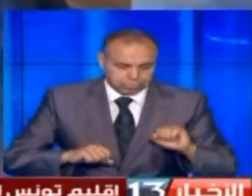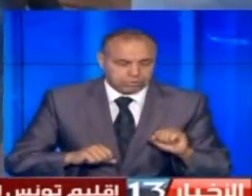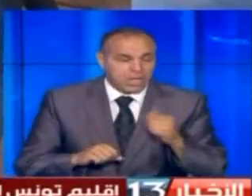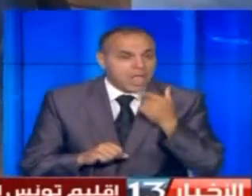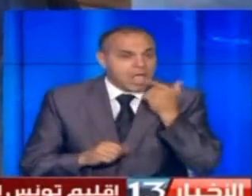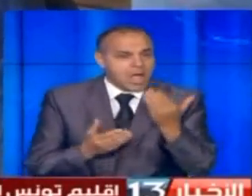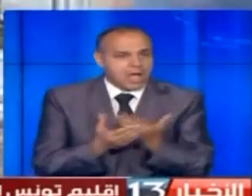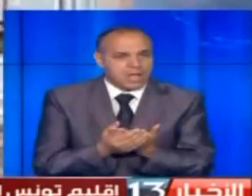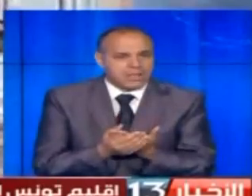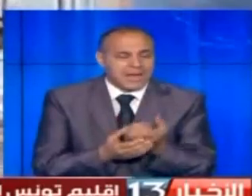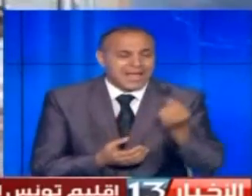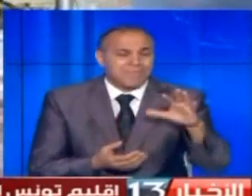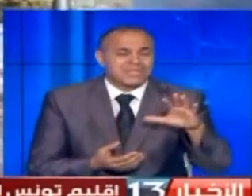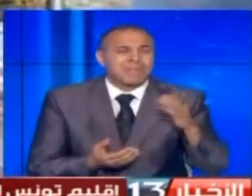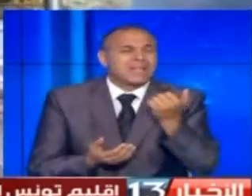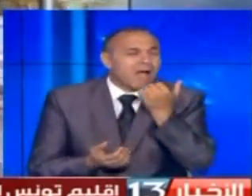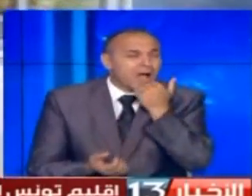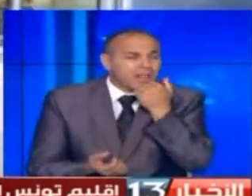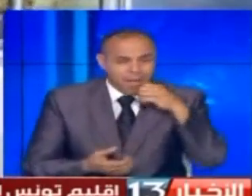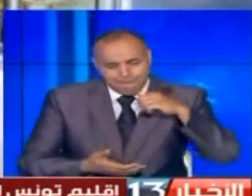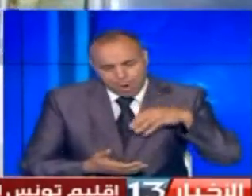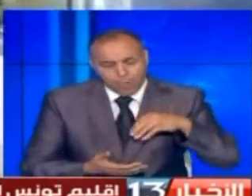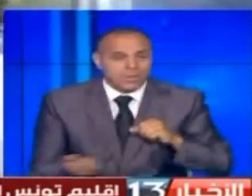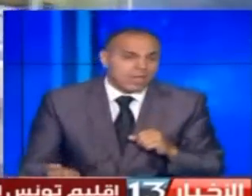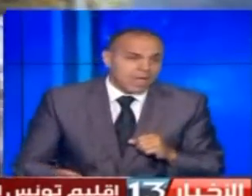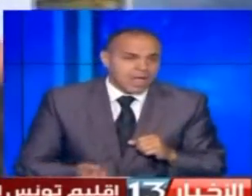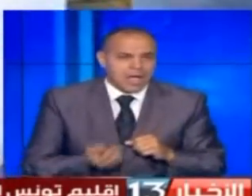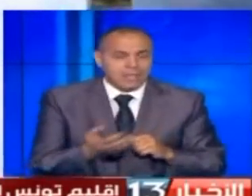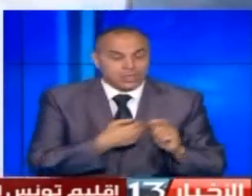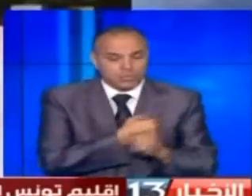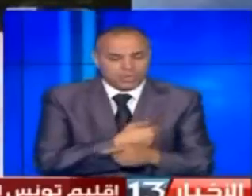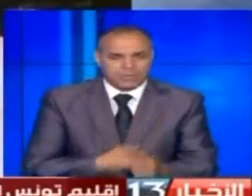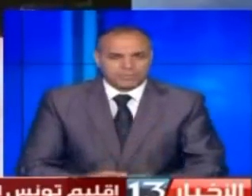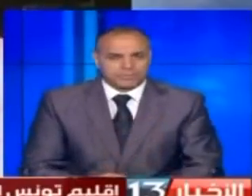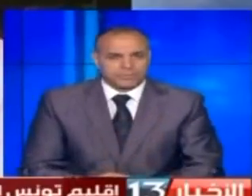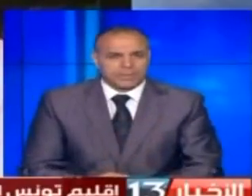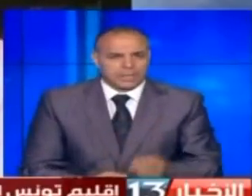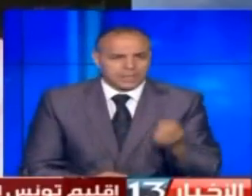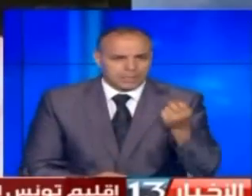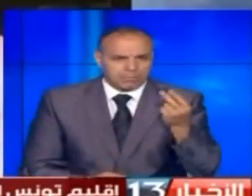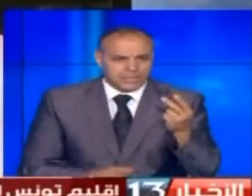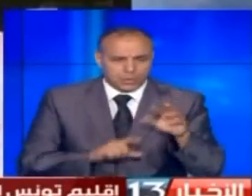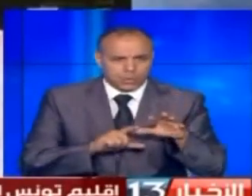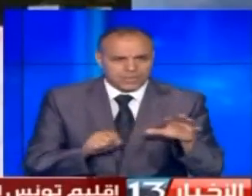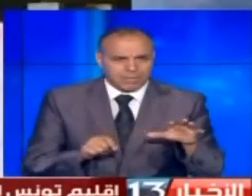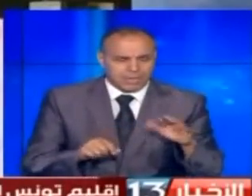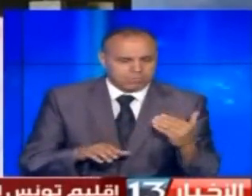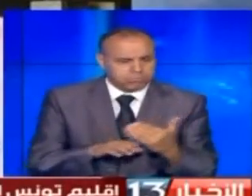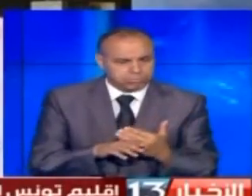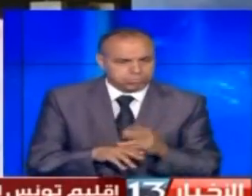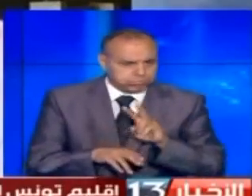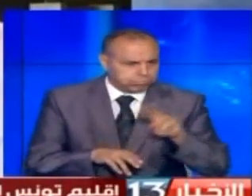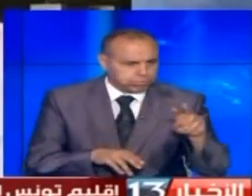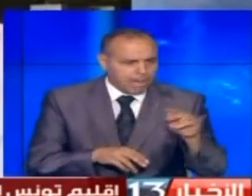رفع أكثر من 500 مخالفة بيضاء خلال هذا الأسبوع. عندنا 270 تدخل فيما يخص